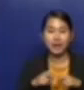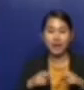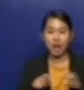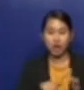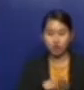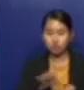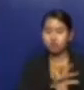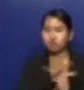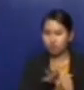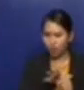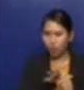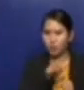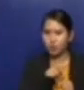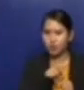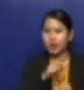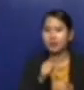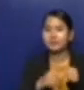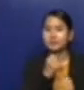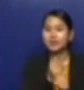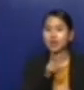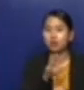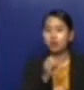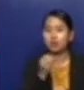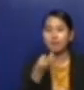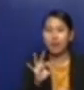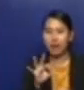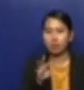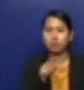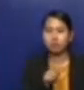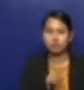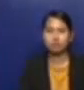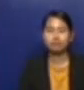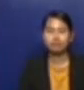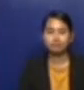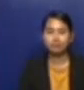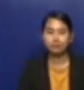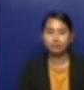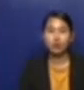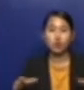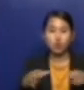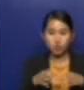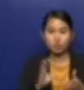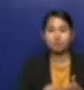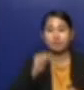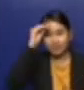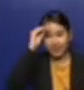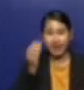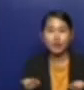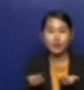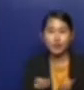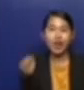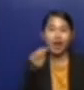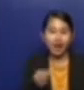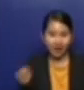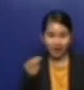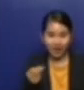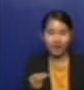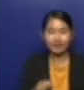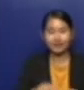ไวรัสโคโรนา2019ของน้องๆลูกหลานนักเรียนนิสิตนักศึก